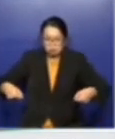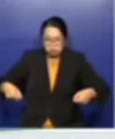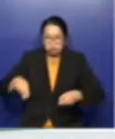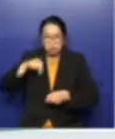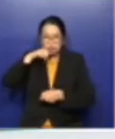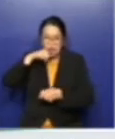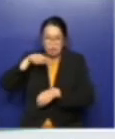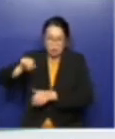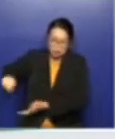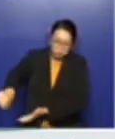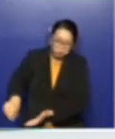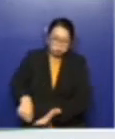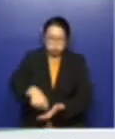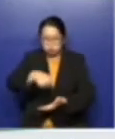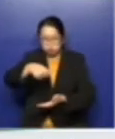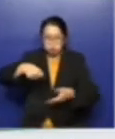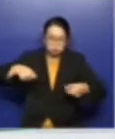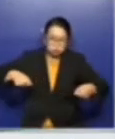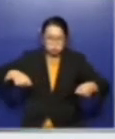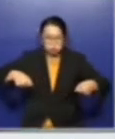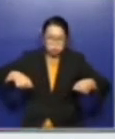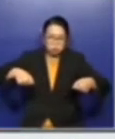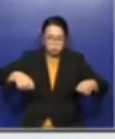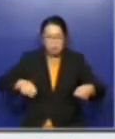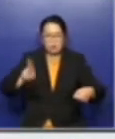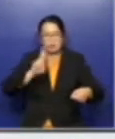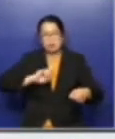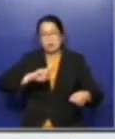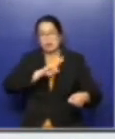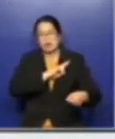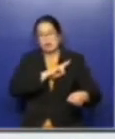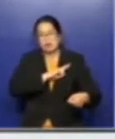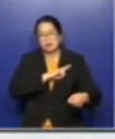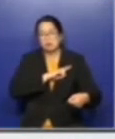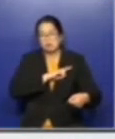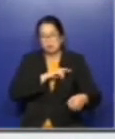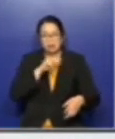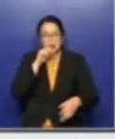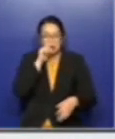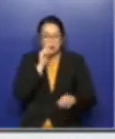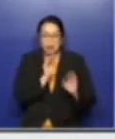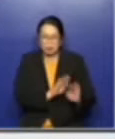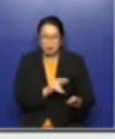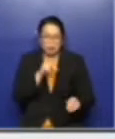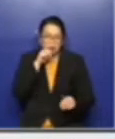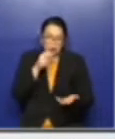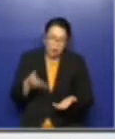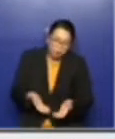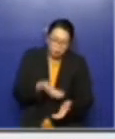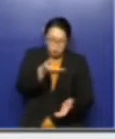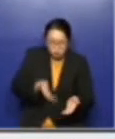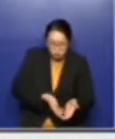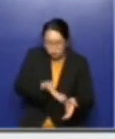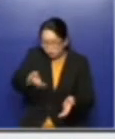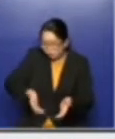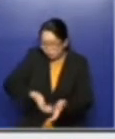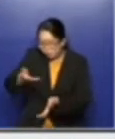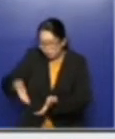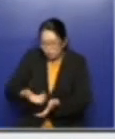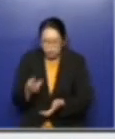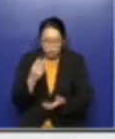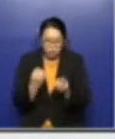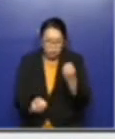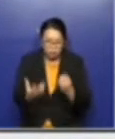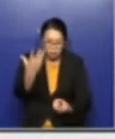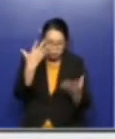บึงหรือสระตัวเองที่พอมีกักเก็บน้ำบ้างไปรดน้ำต้นไม้จนมือไม่สามารถปั้นข้า